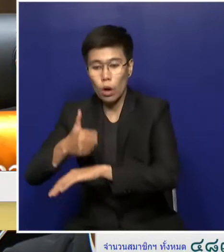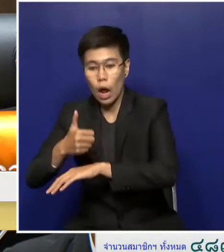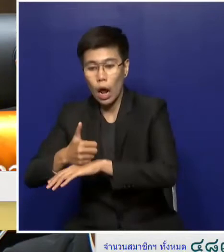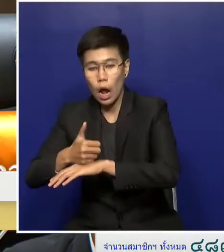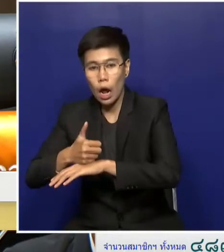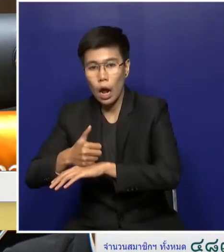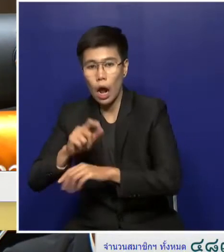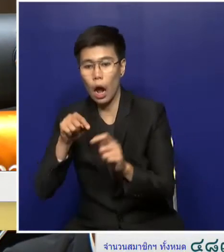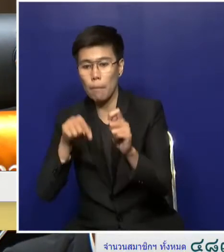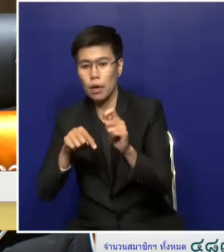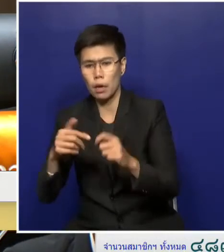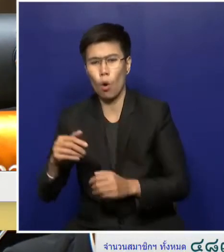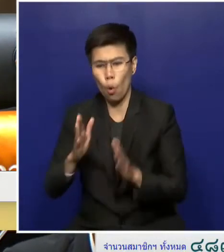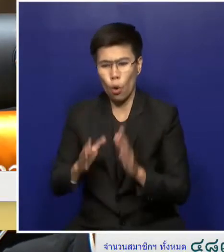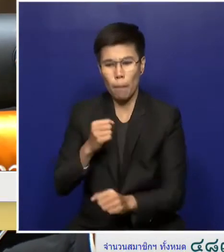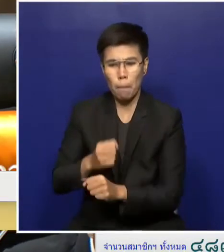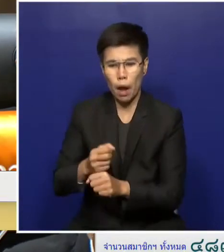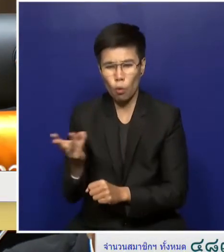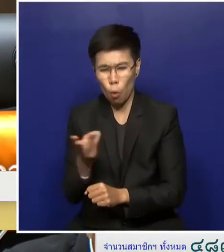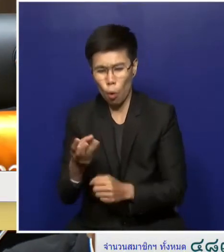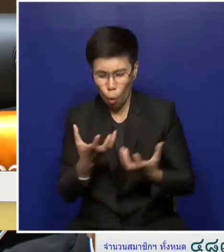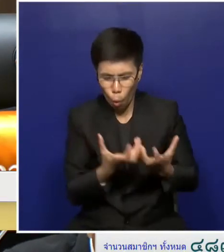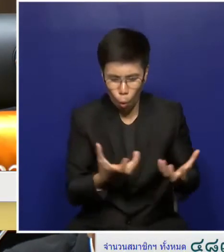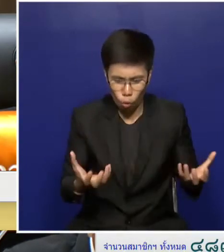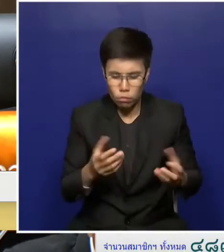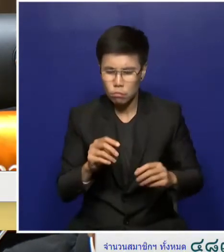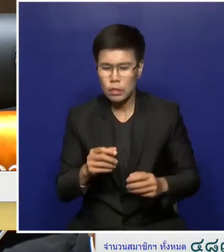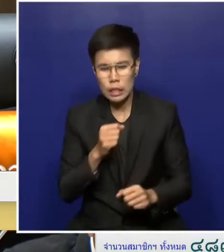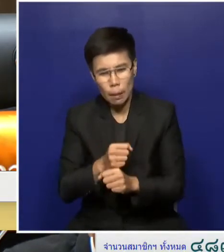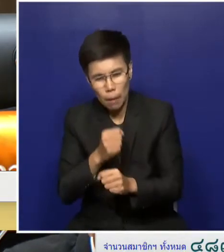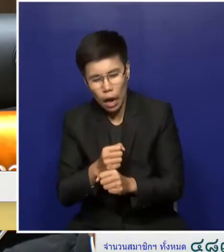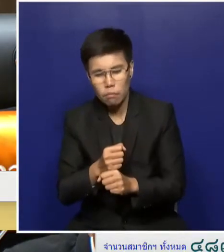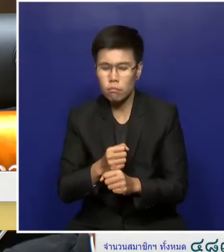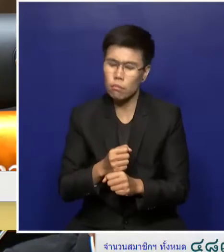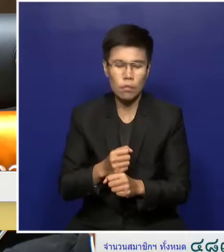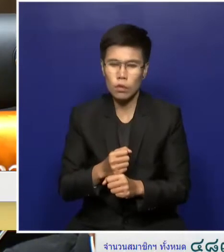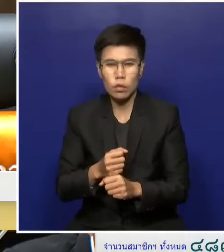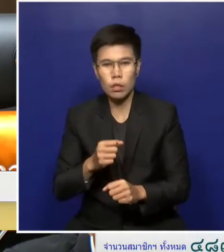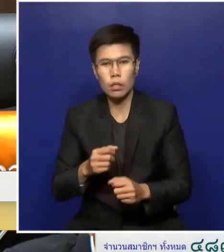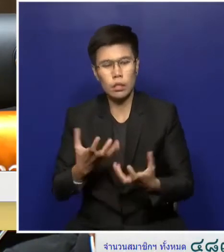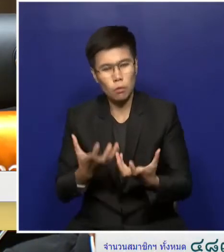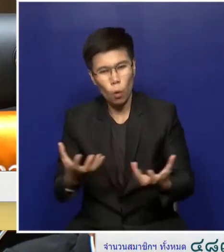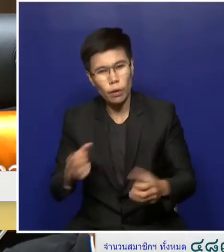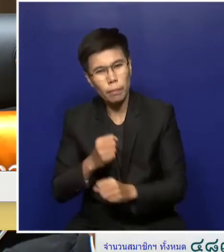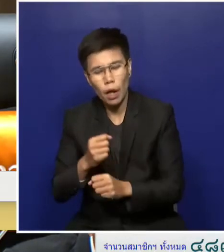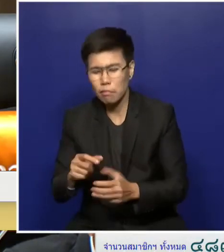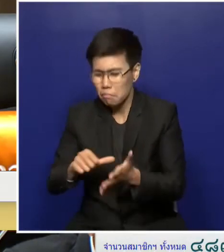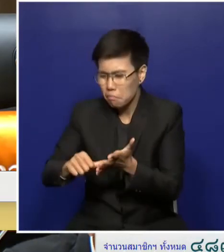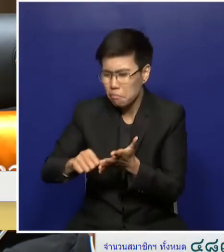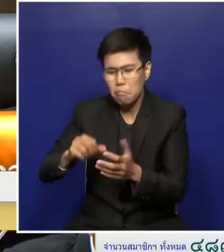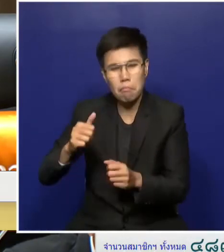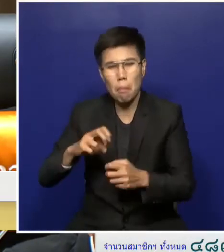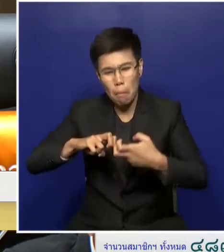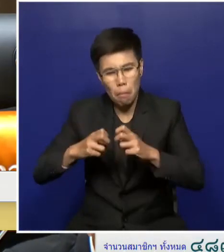ก็คือว่า 1บุคลากรน้อย 2อุปกรณ์เครื่องไม้เครื่องมือที่จะต้องใช้ร่วมกับหน่วยงานปกตินะครับไม่สามารถที่จะแก้ปัญหาได้